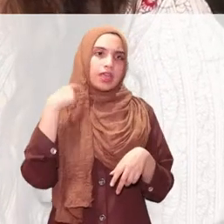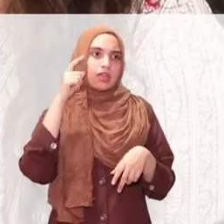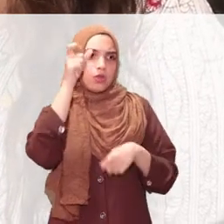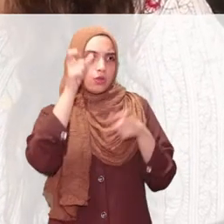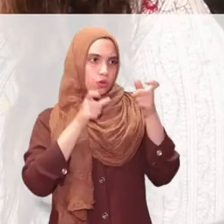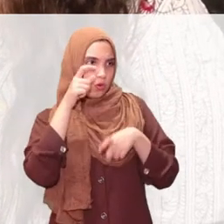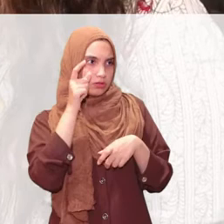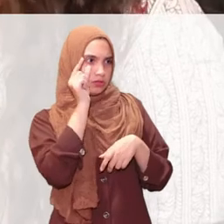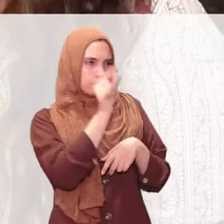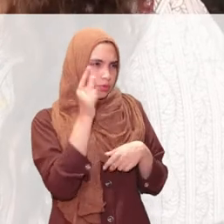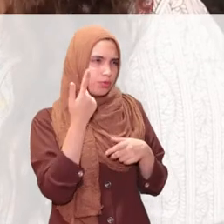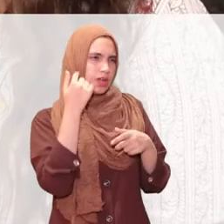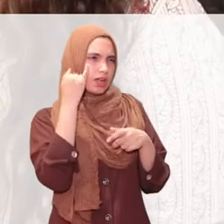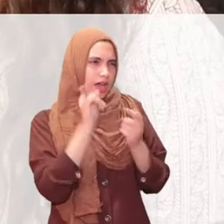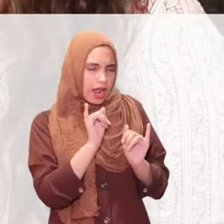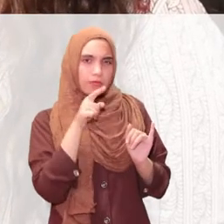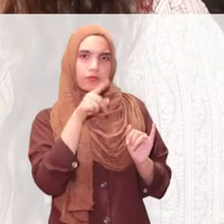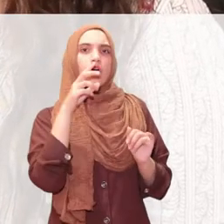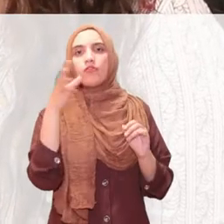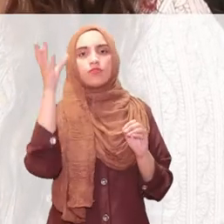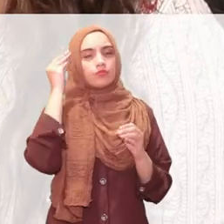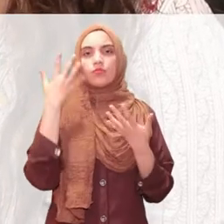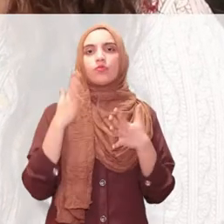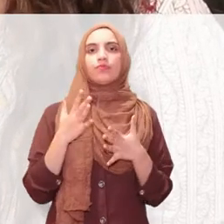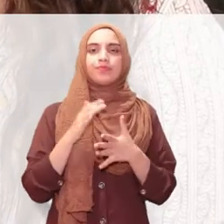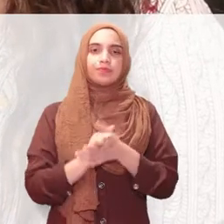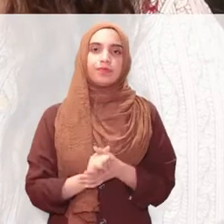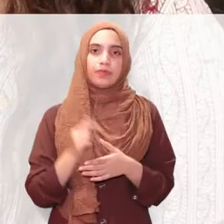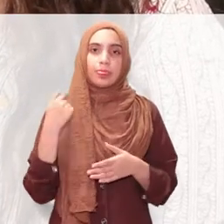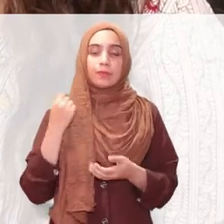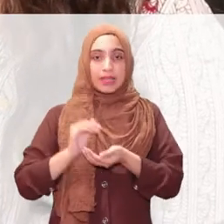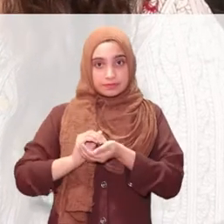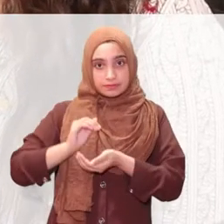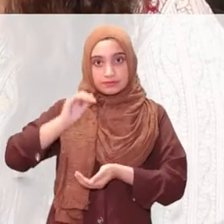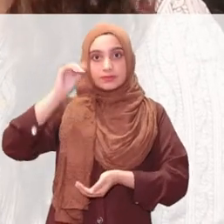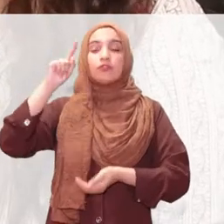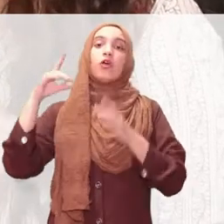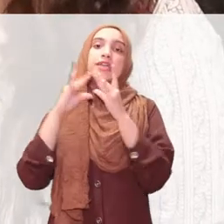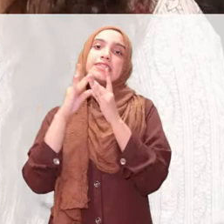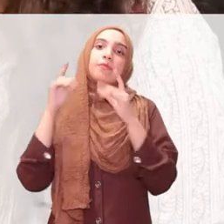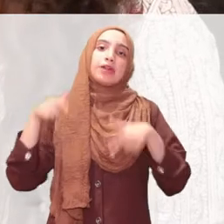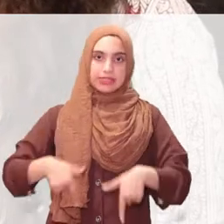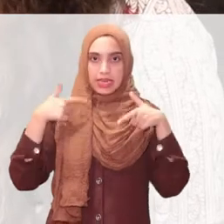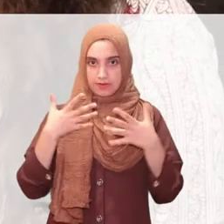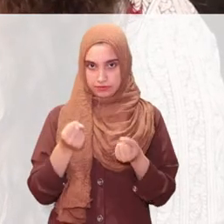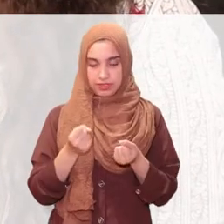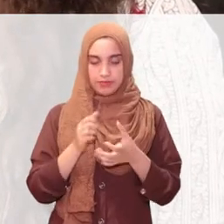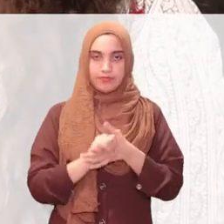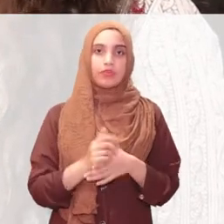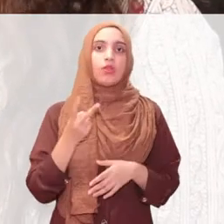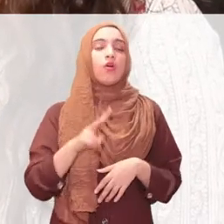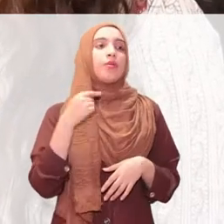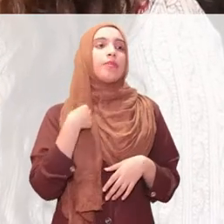कि एंड मीडिया लिप्त है मछली लेटर बट इन थ्री फोर वन अधिकार आरक्षित